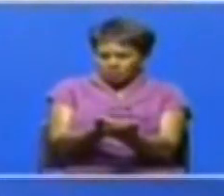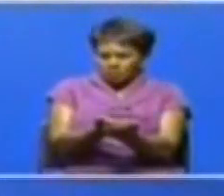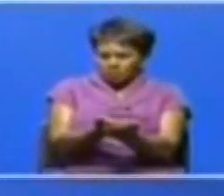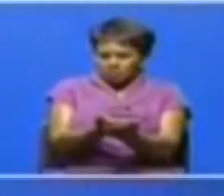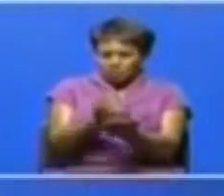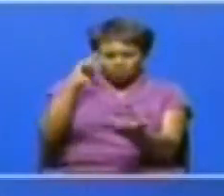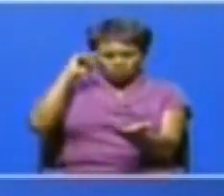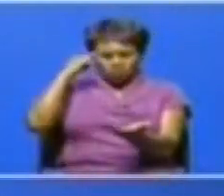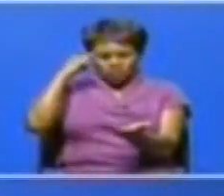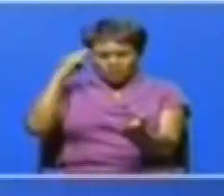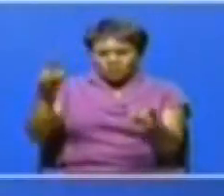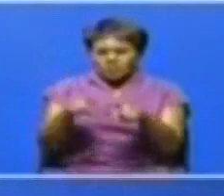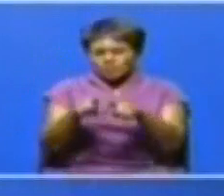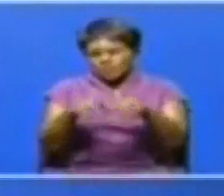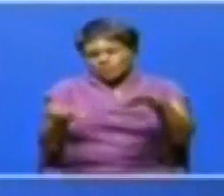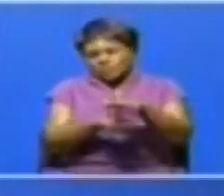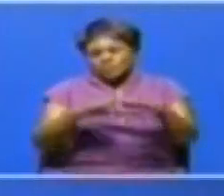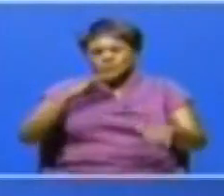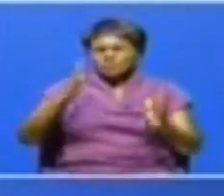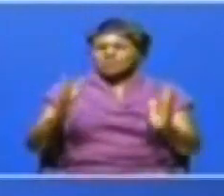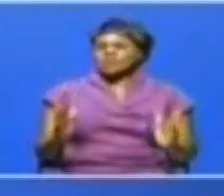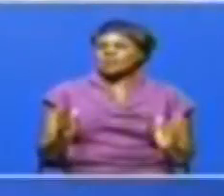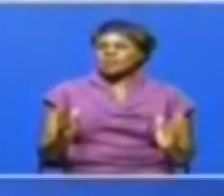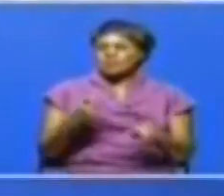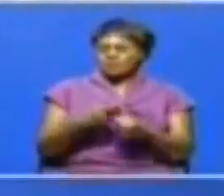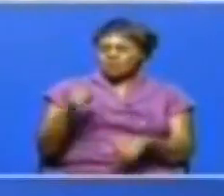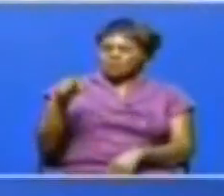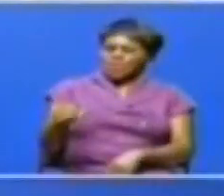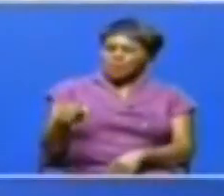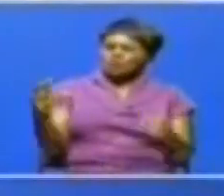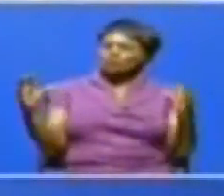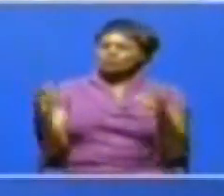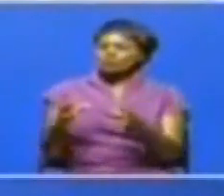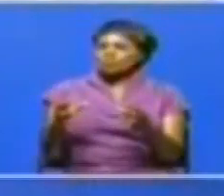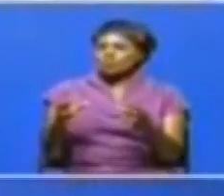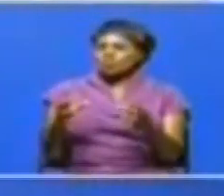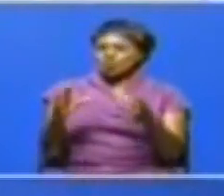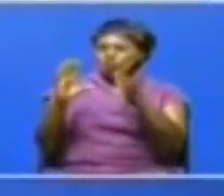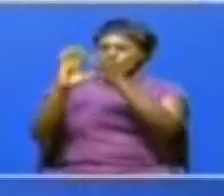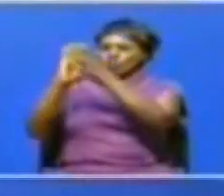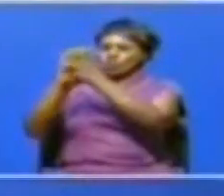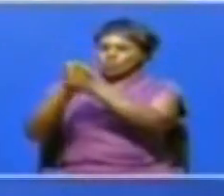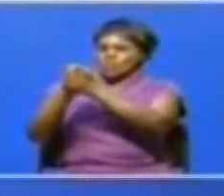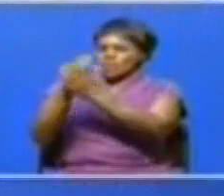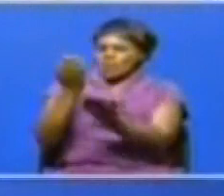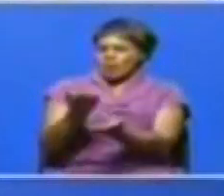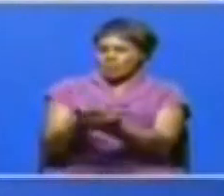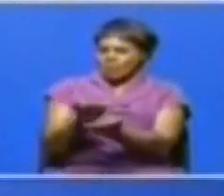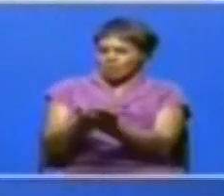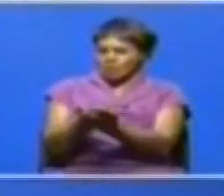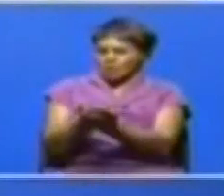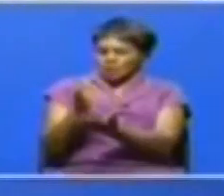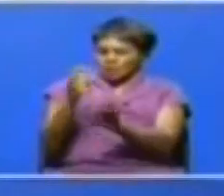to be considered kama the deputy speaker wa Senate. Sasa kutoka hao wale wa Jubilee wata apply,